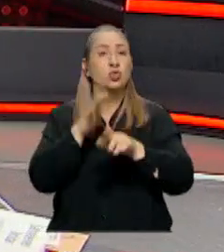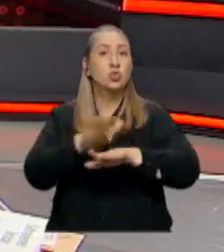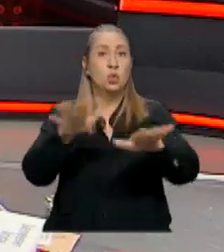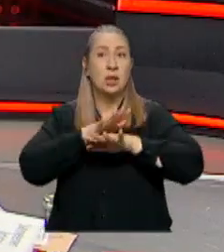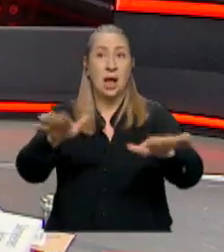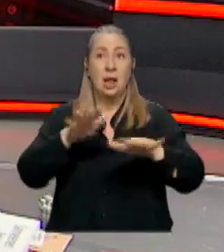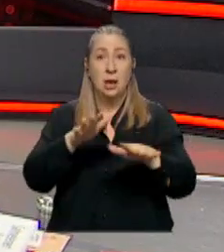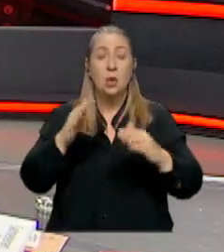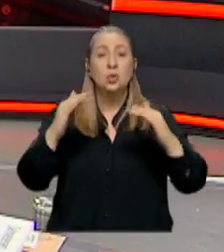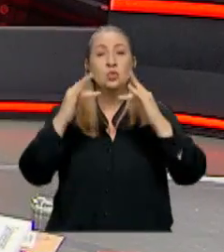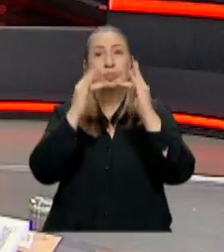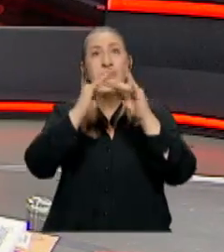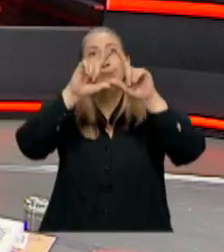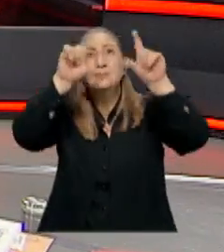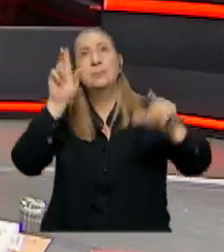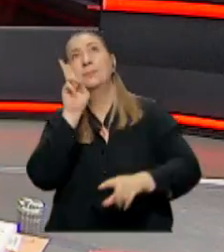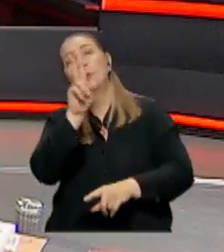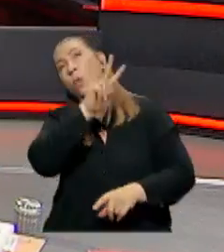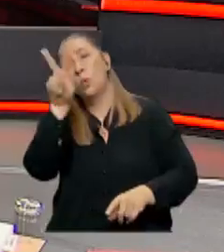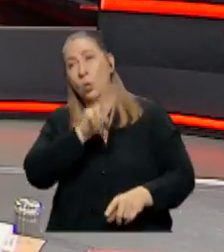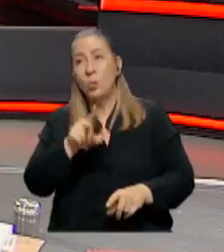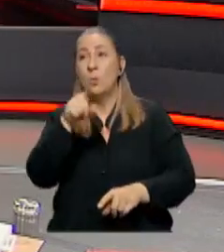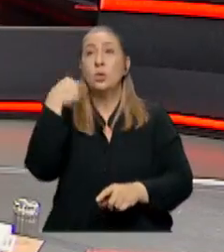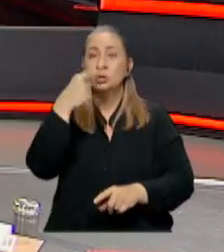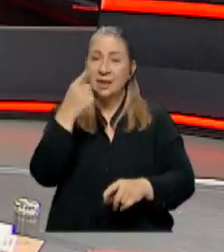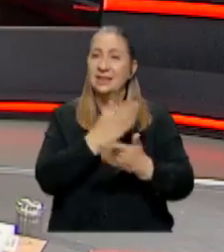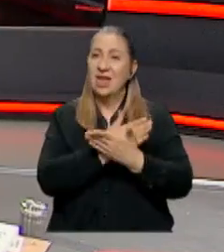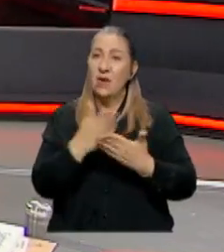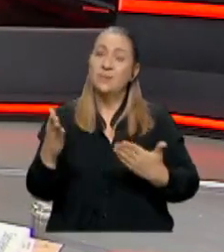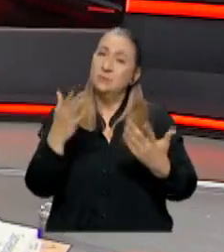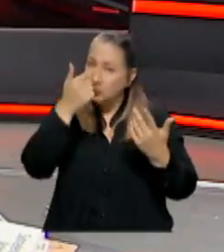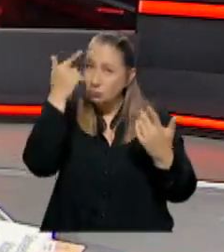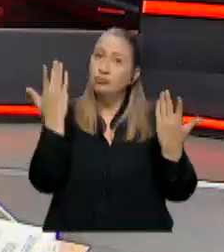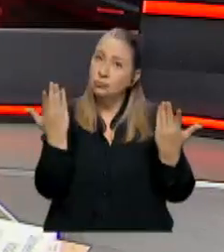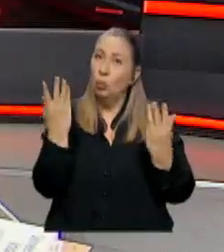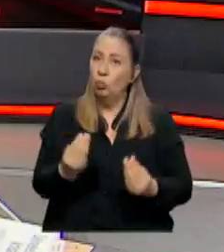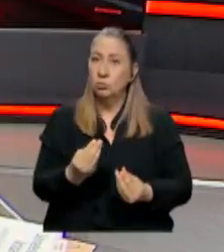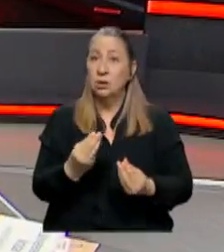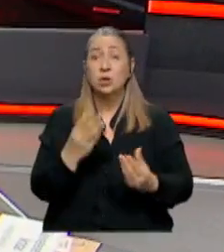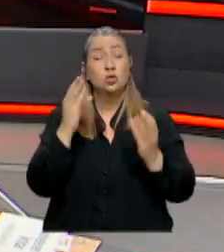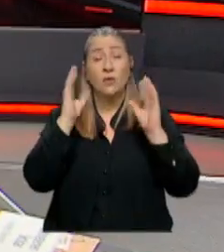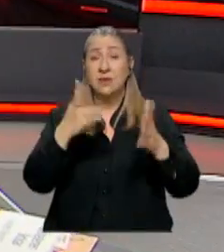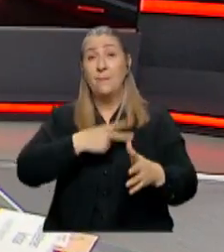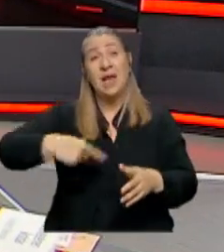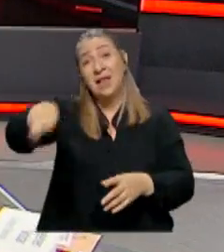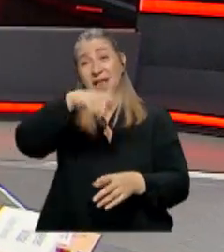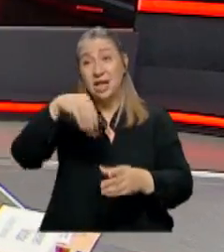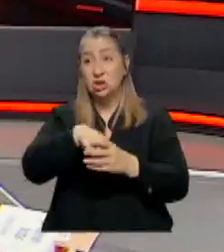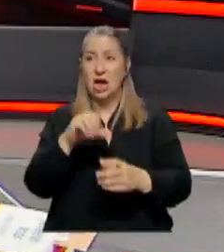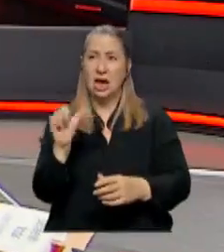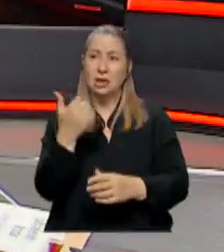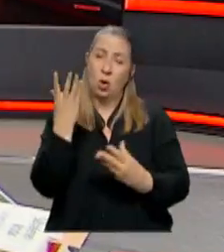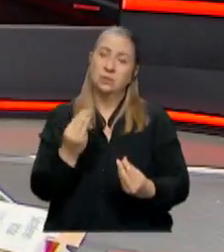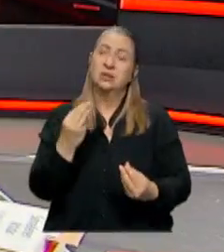duyurularla üst geçitlerde görüyorum. Dolayısıyla bunun devamını dilerim. Pek çok belediye için onun da kaliteli